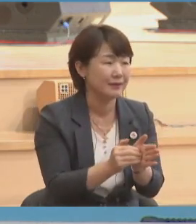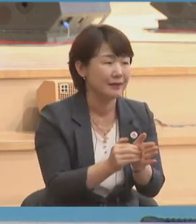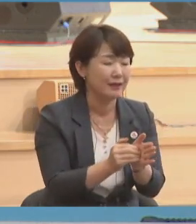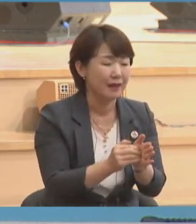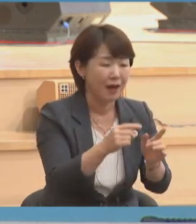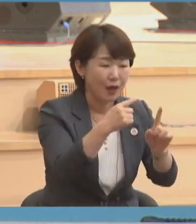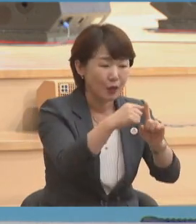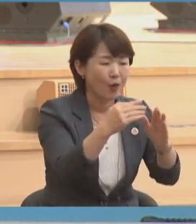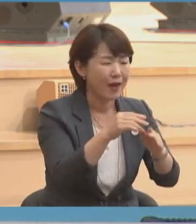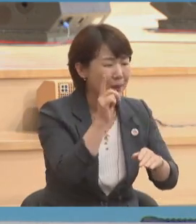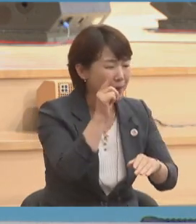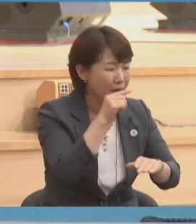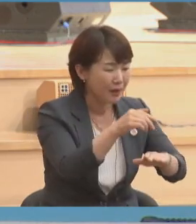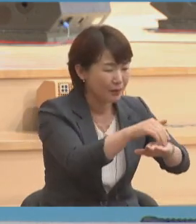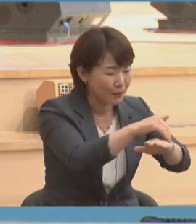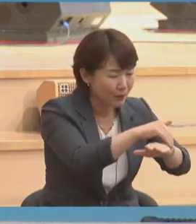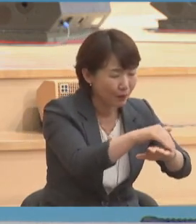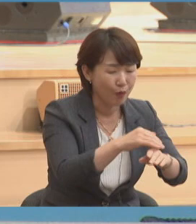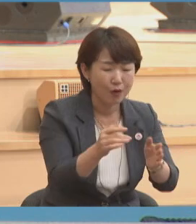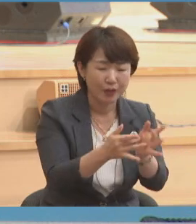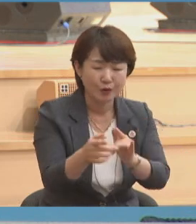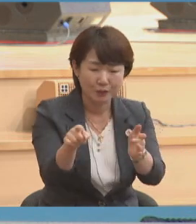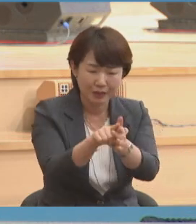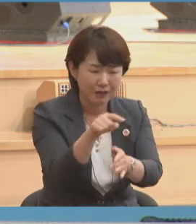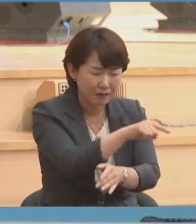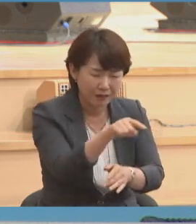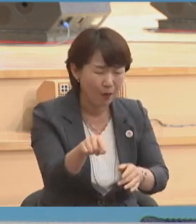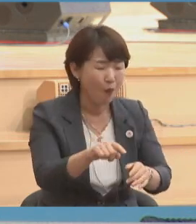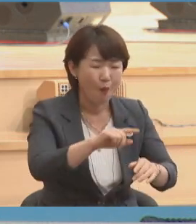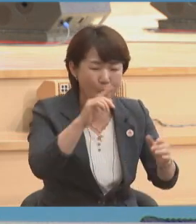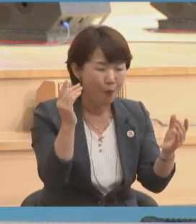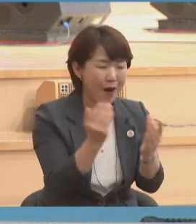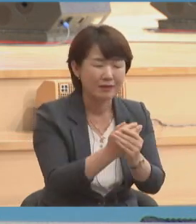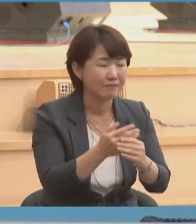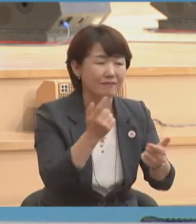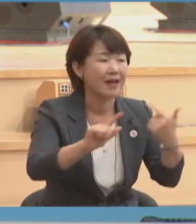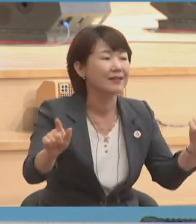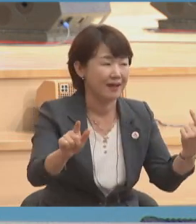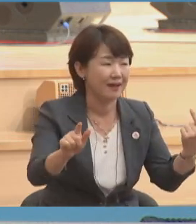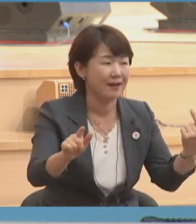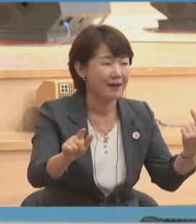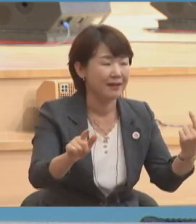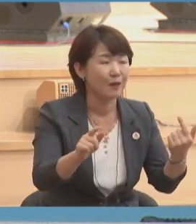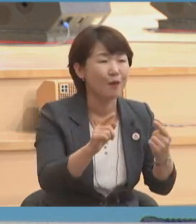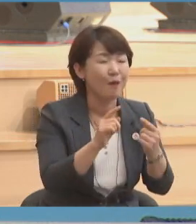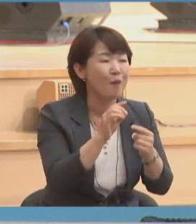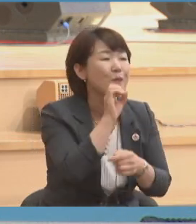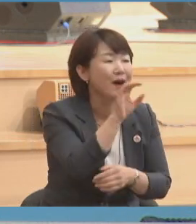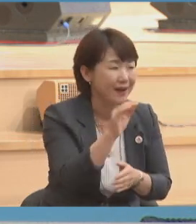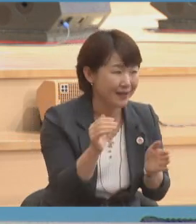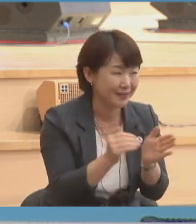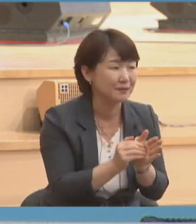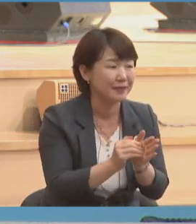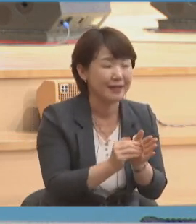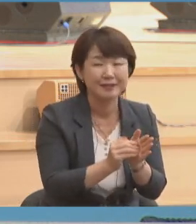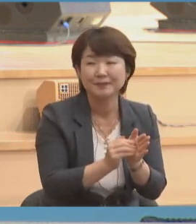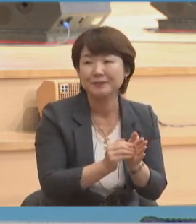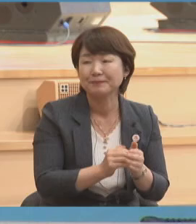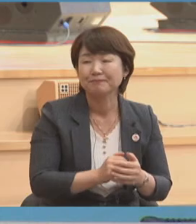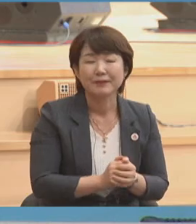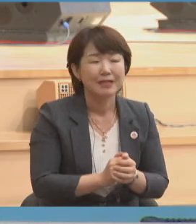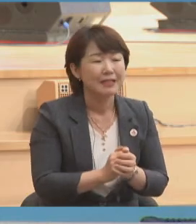교회 출석하는 것과 예수 믿는 것은 전혀 다른 차원의 얘기다 라고 했거든요. 기억나시는지